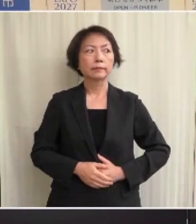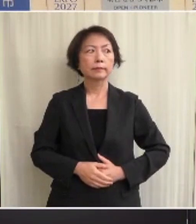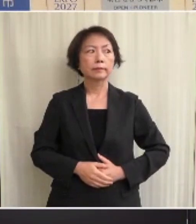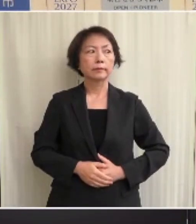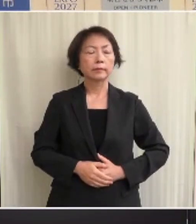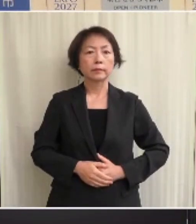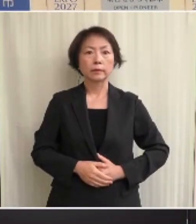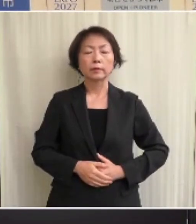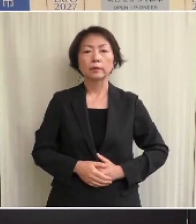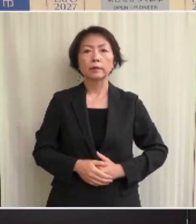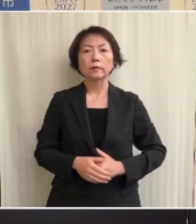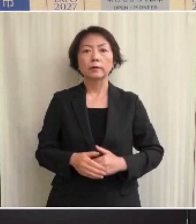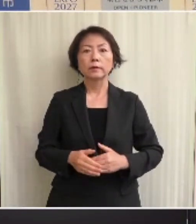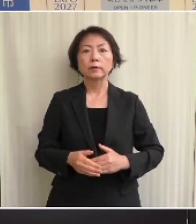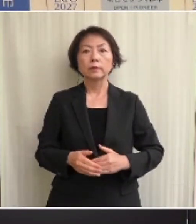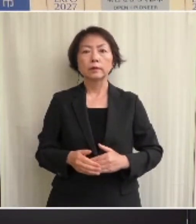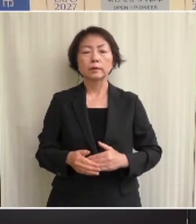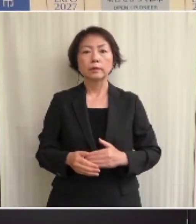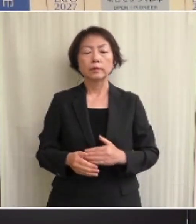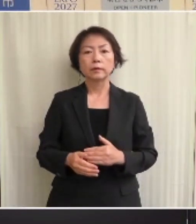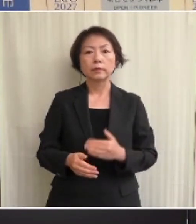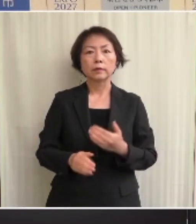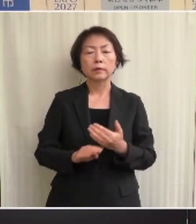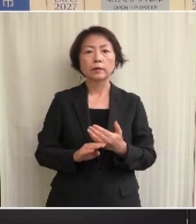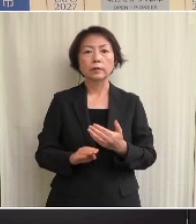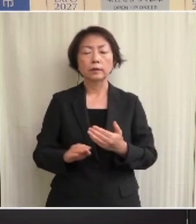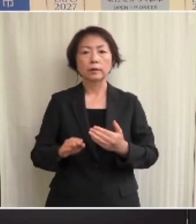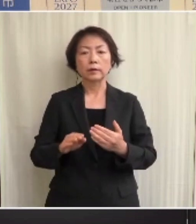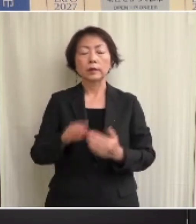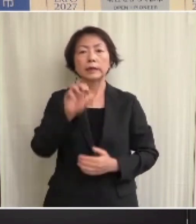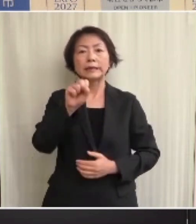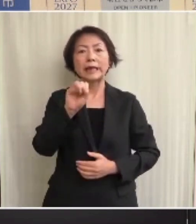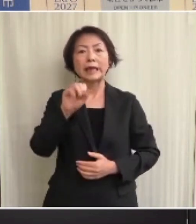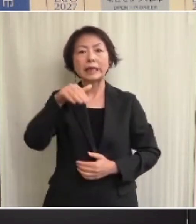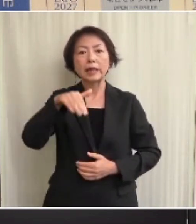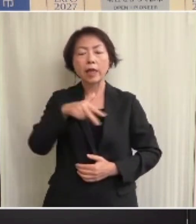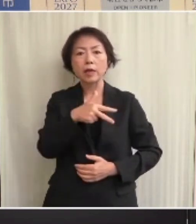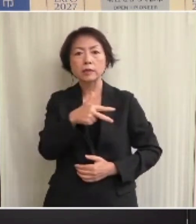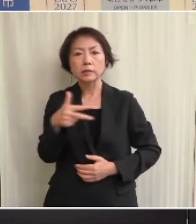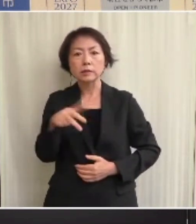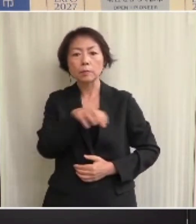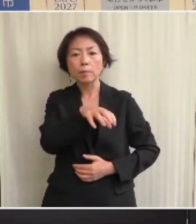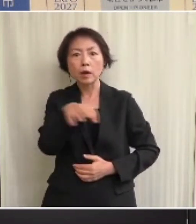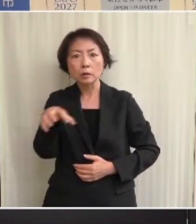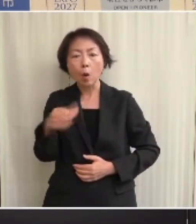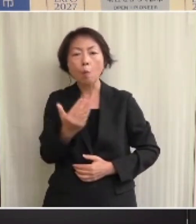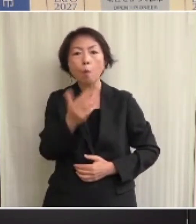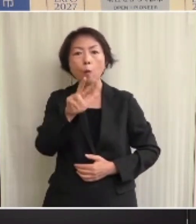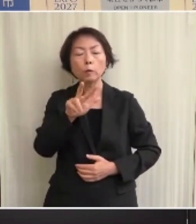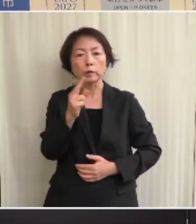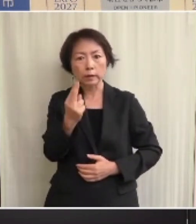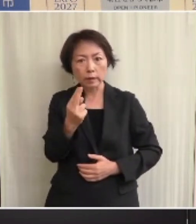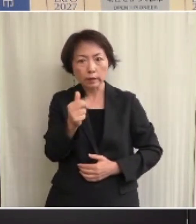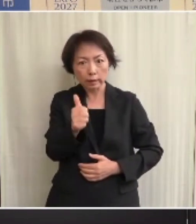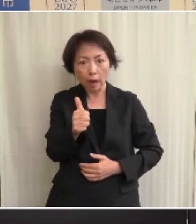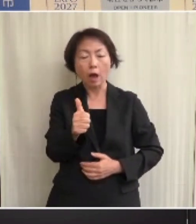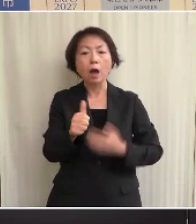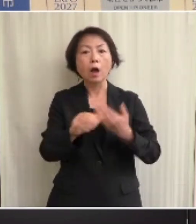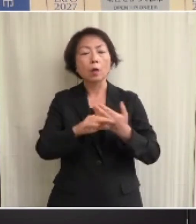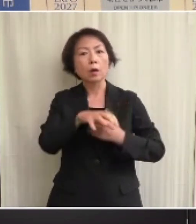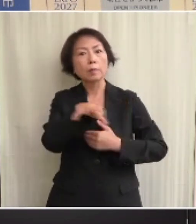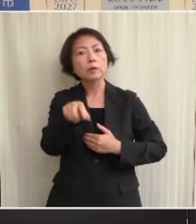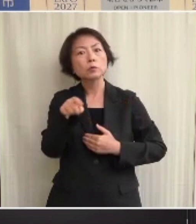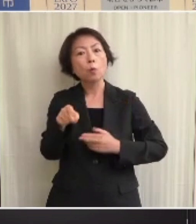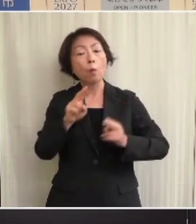新聞の神谷です。これ平時におけるこの対面というのは、それぞれそのコルタさんとかワイキャットさん